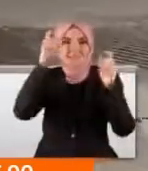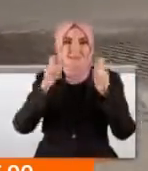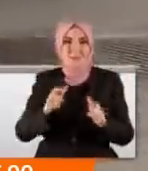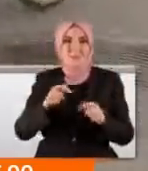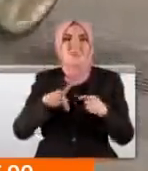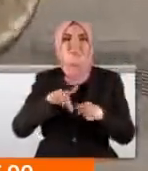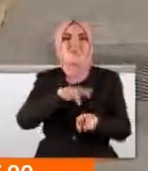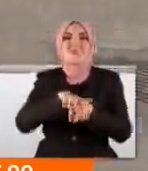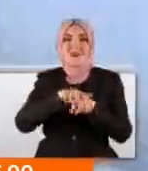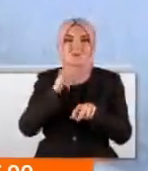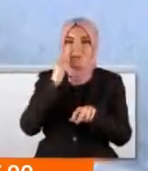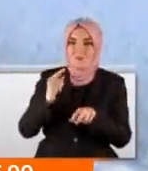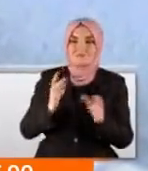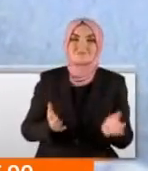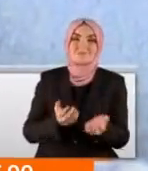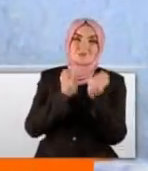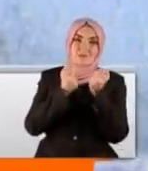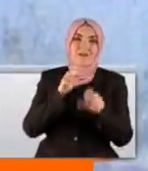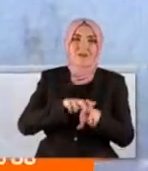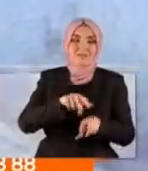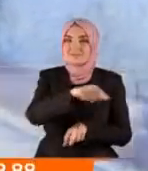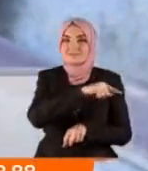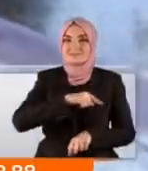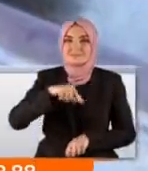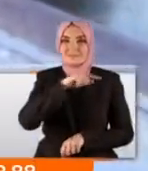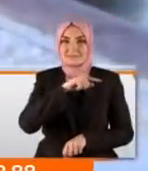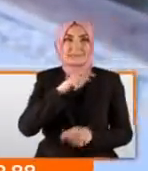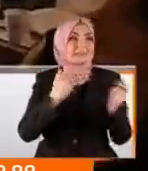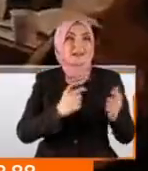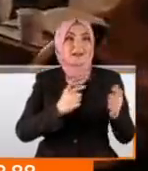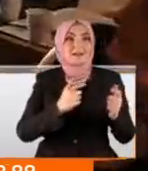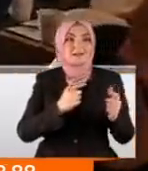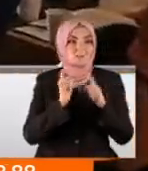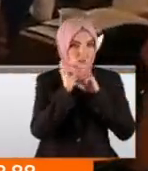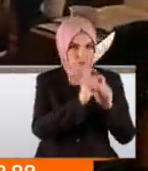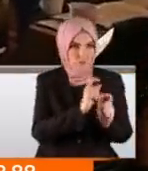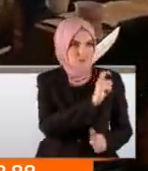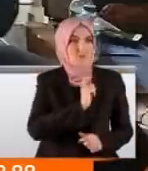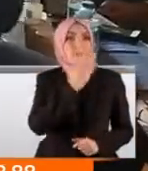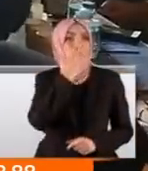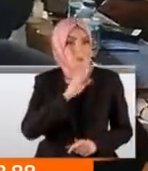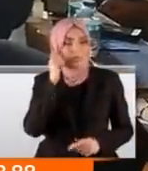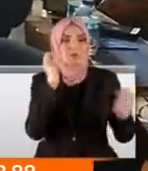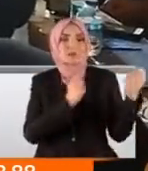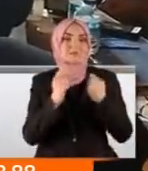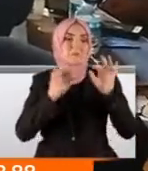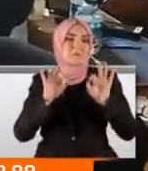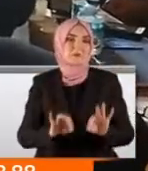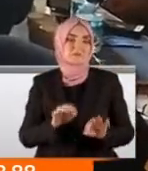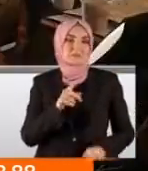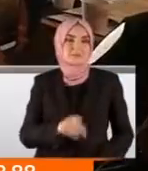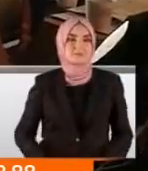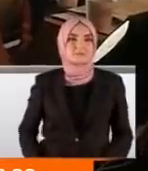978 atın akıbetini sordular. Cevap alamayınca da işte bu tartışma başladı. Şimdi burada suçlu kim? Çok büyük bir suç